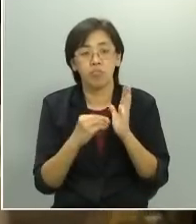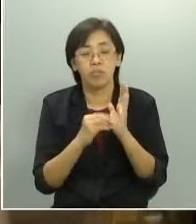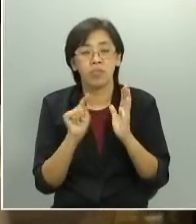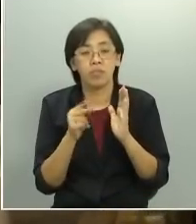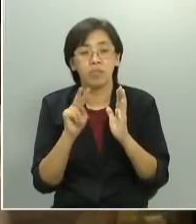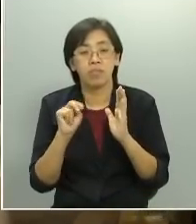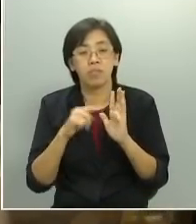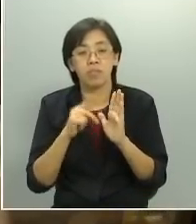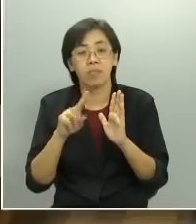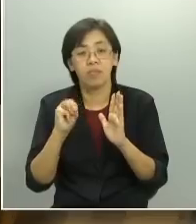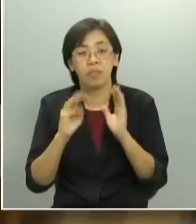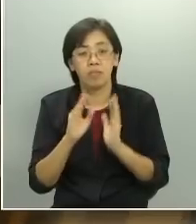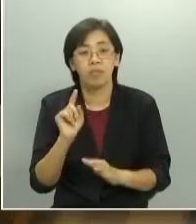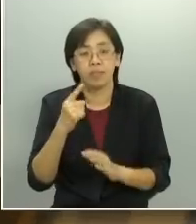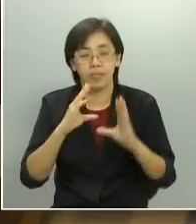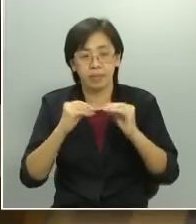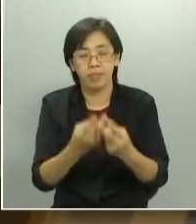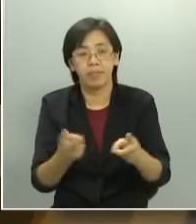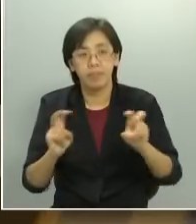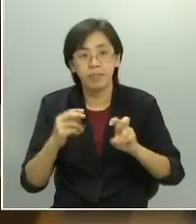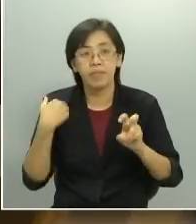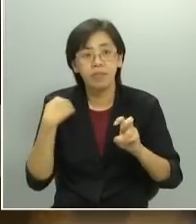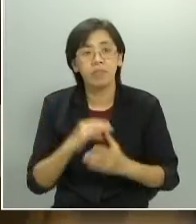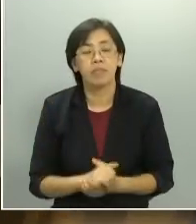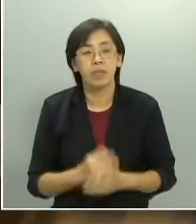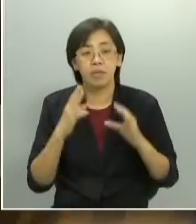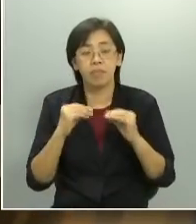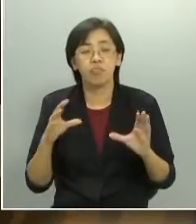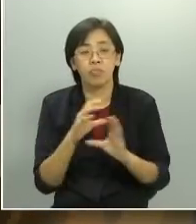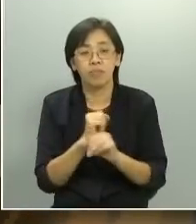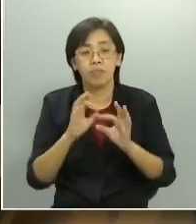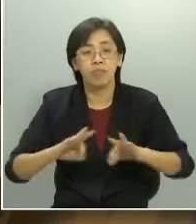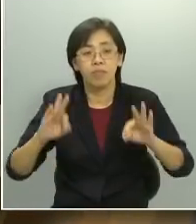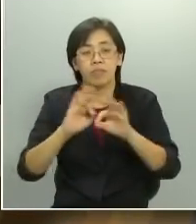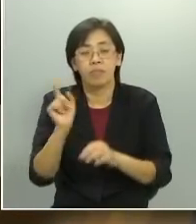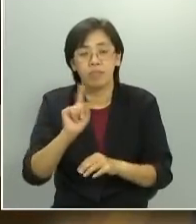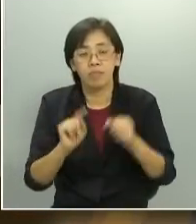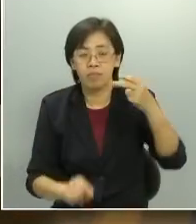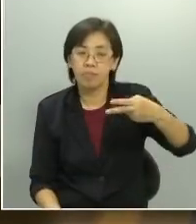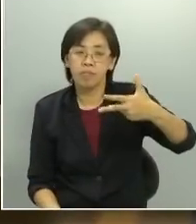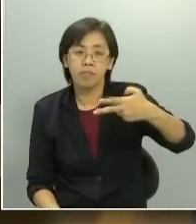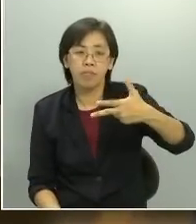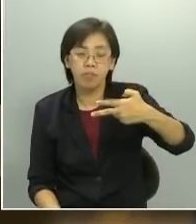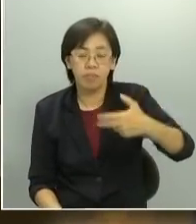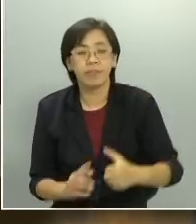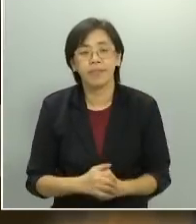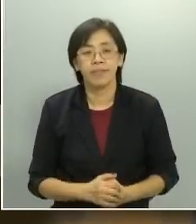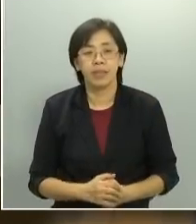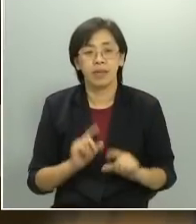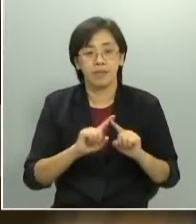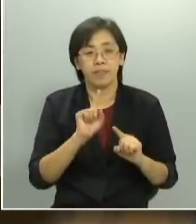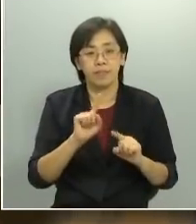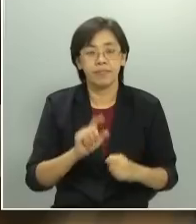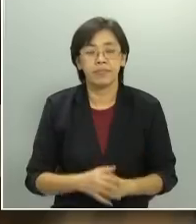ใหม่ก็ได้ร่วมประชุมอยู่ด้วยบทสรุปที่สำคัญมีอยู่ 2-3 ประเด็นครับทุกชมฮะประเด็นที่